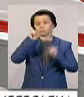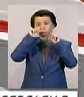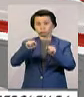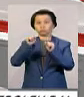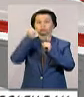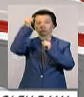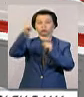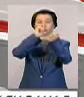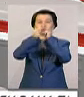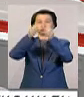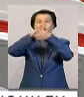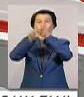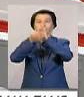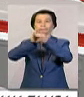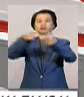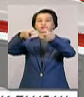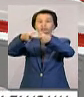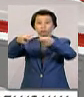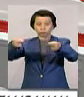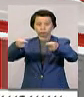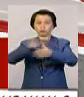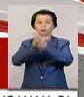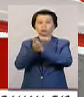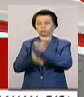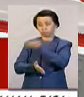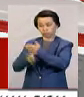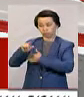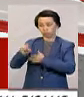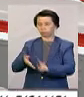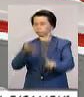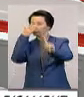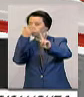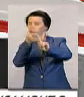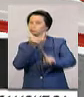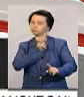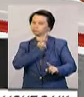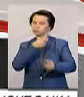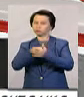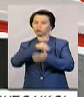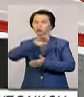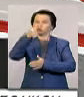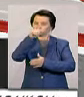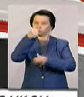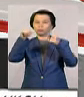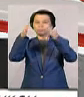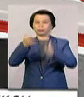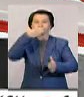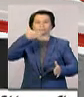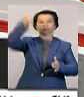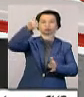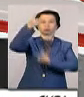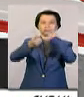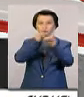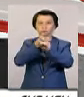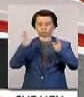diri ke Sukan Olimpik Tokyo 2020. Ke arah itu, dia mensasarkan dirinya dalam kalangan 10 pemain terbaik dunia